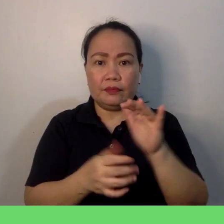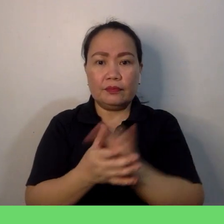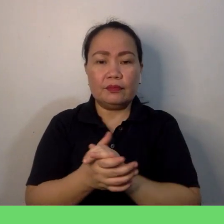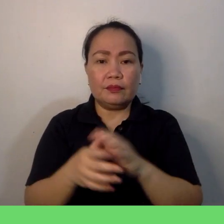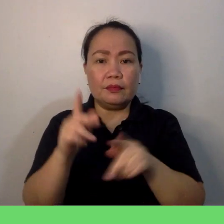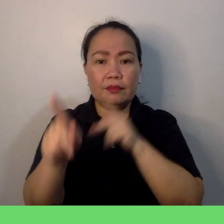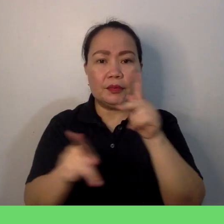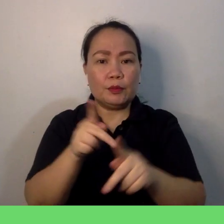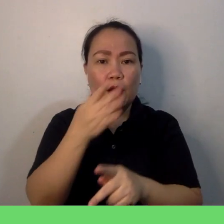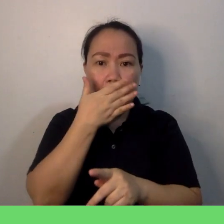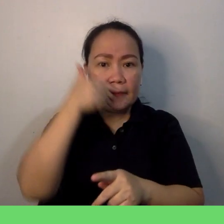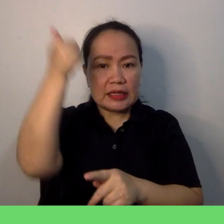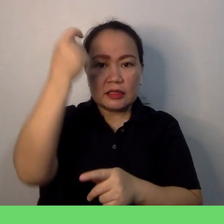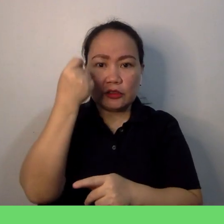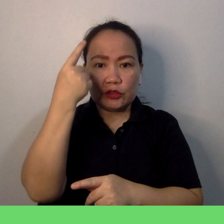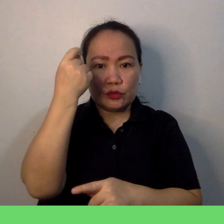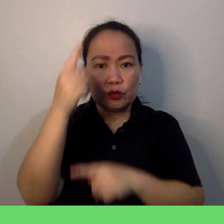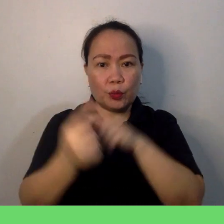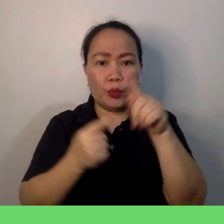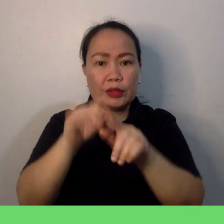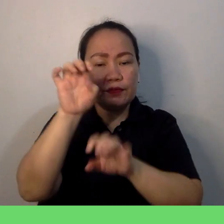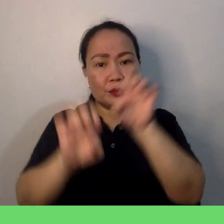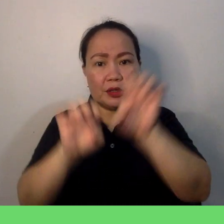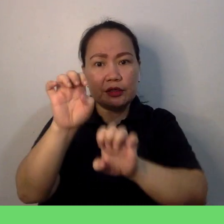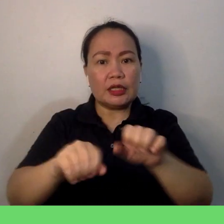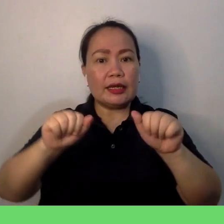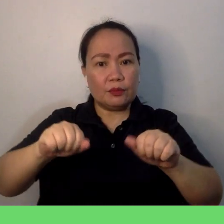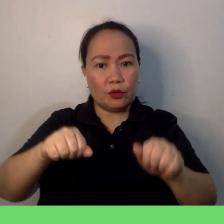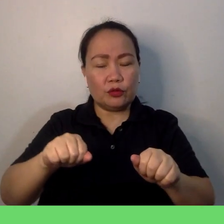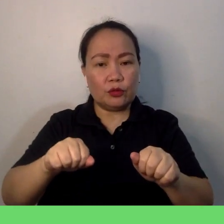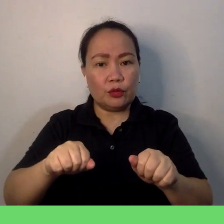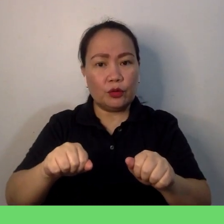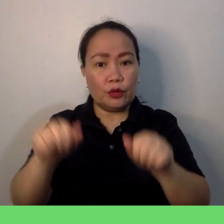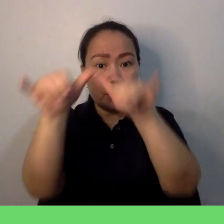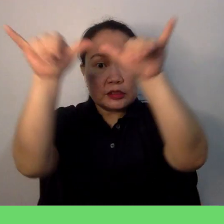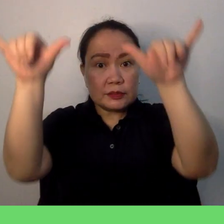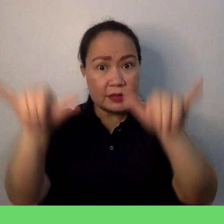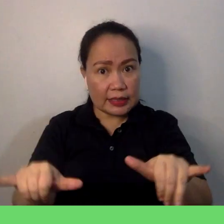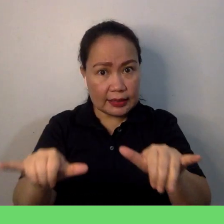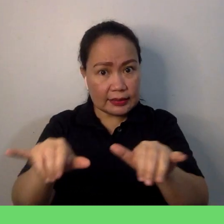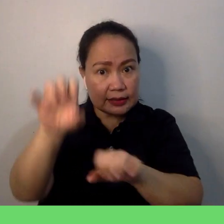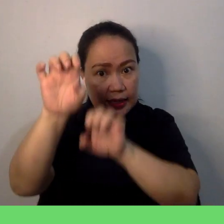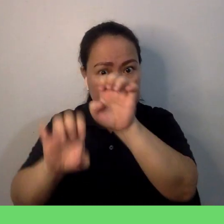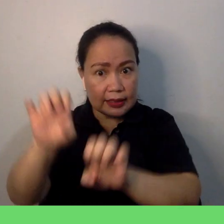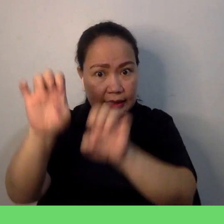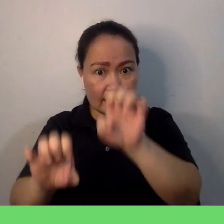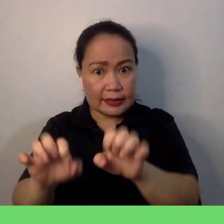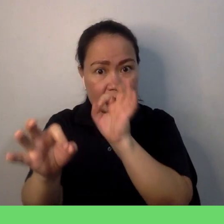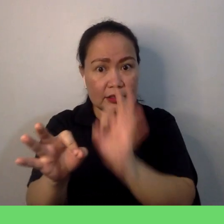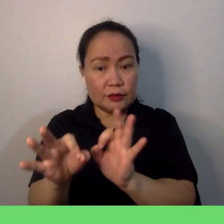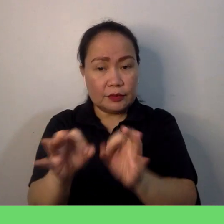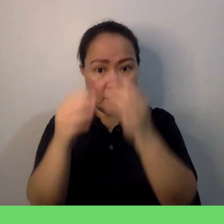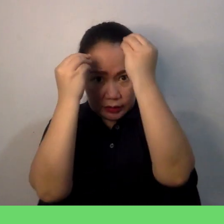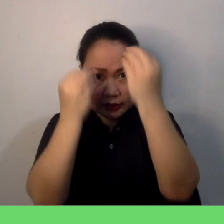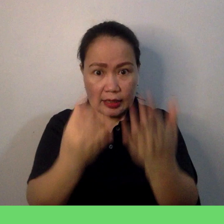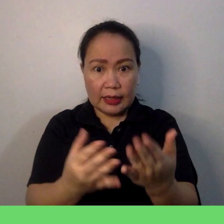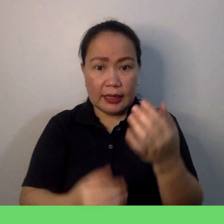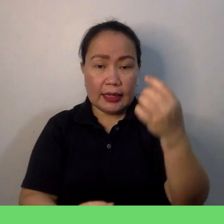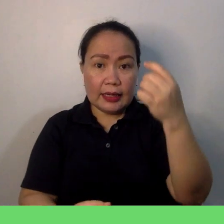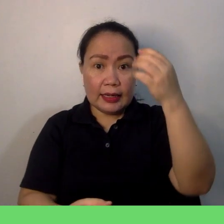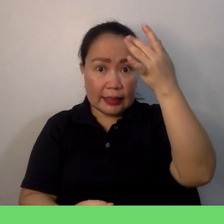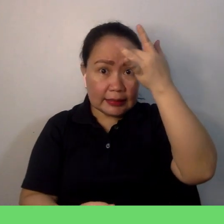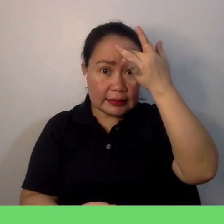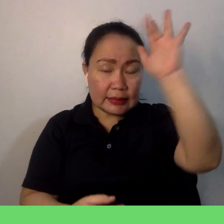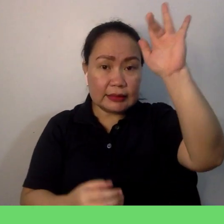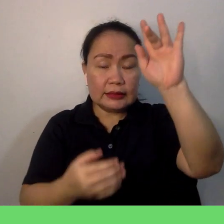to systematize, analyze, and interpret data. So, dito po natin na-apply ang statistic, lalo